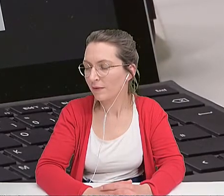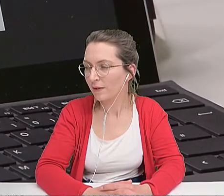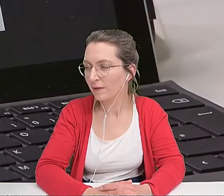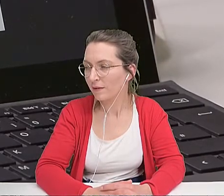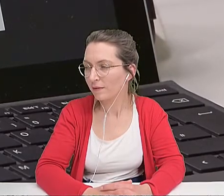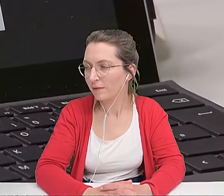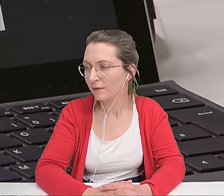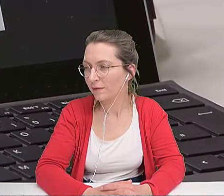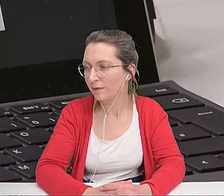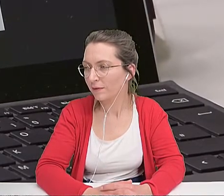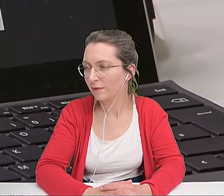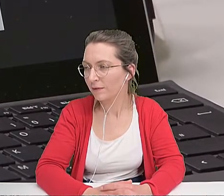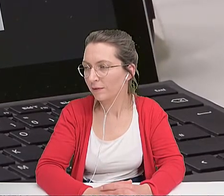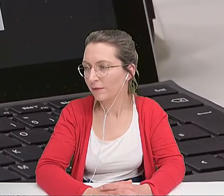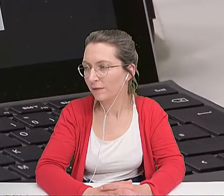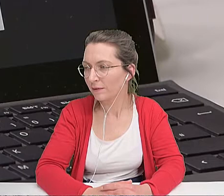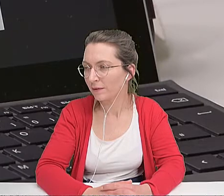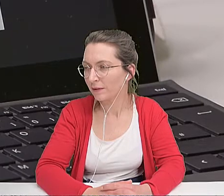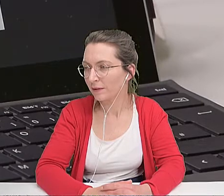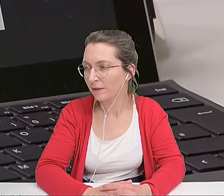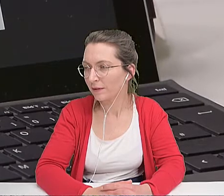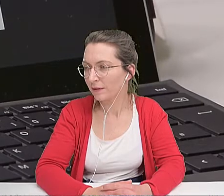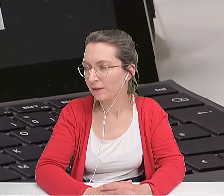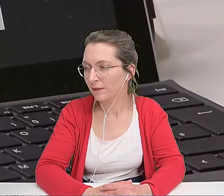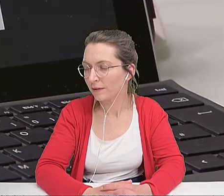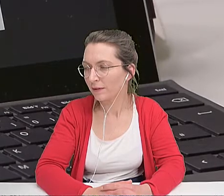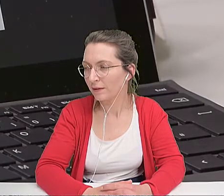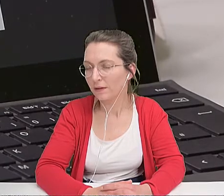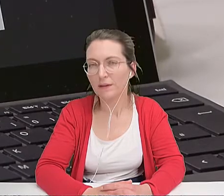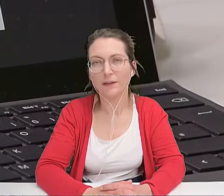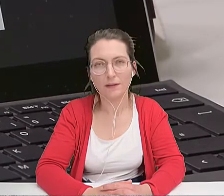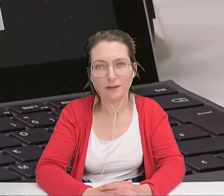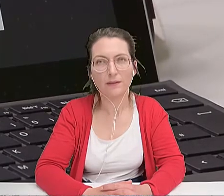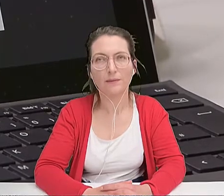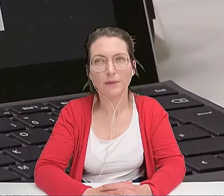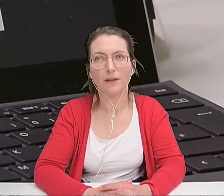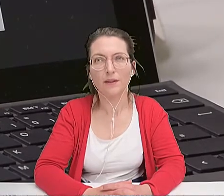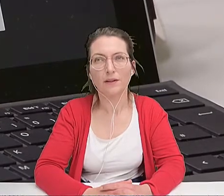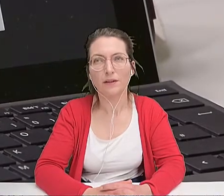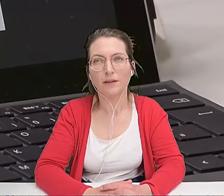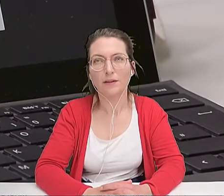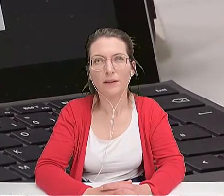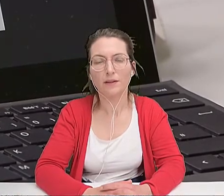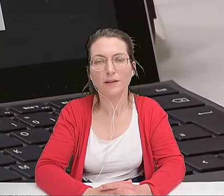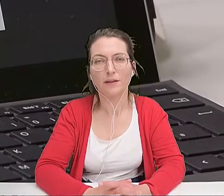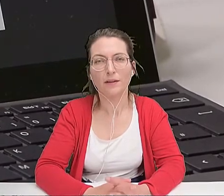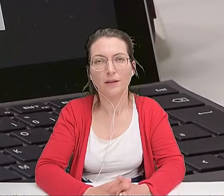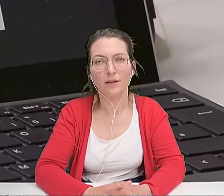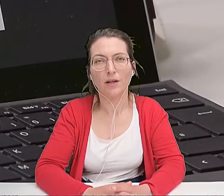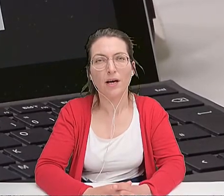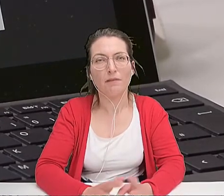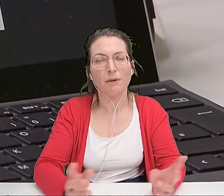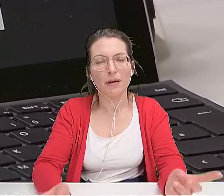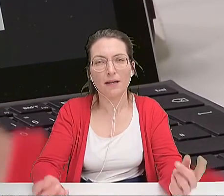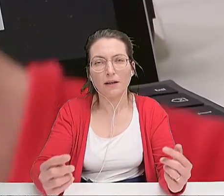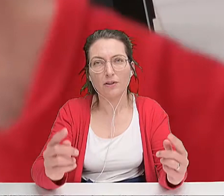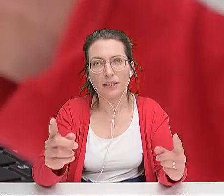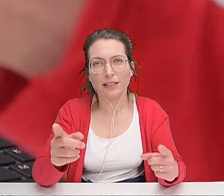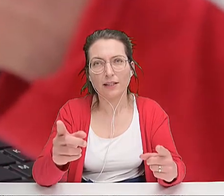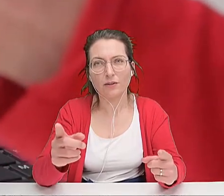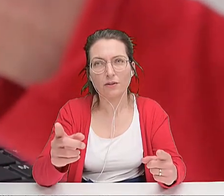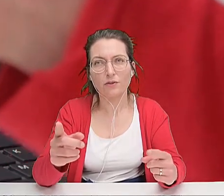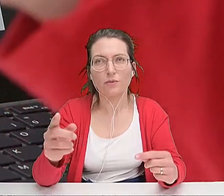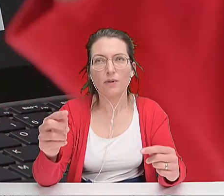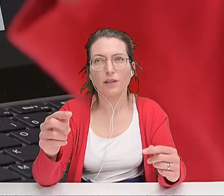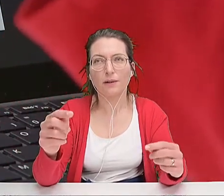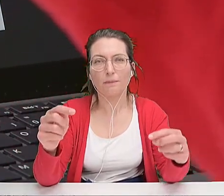eben jede Woche ein aktuelles, neues Aufgabenset für in 2 Altersstufen, Das ist der Biber jetzt dieser Tage. Wir packen auch den